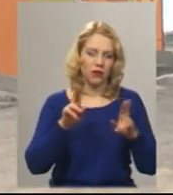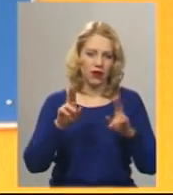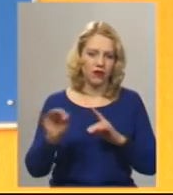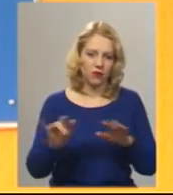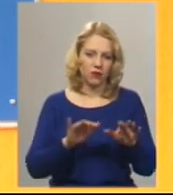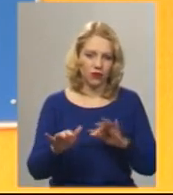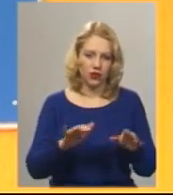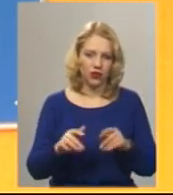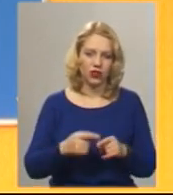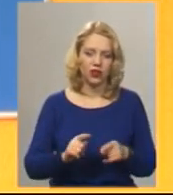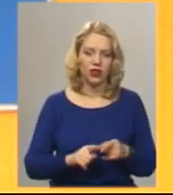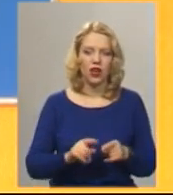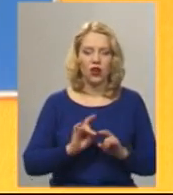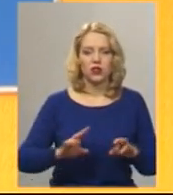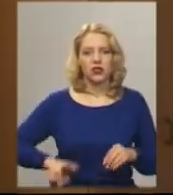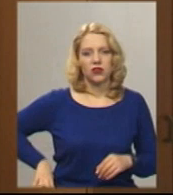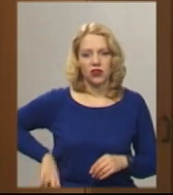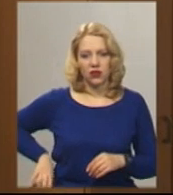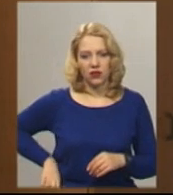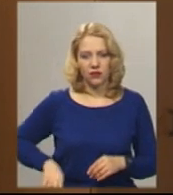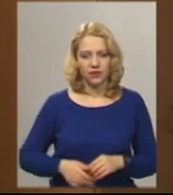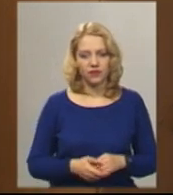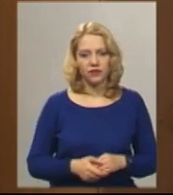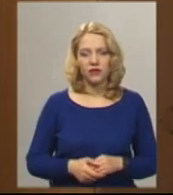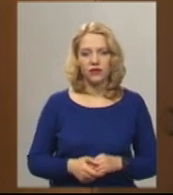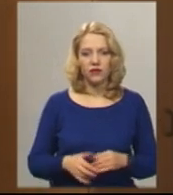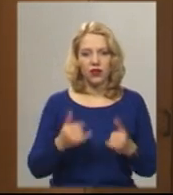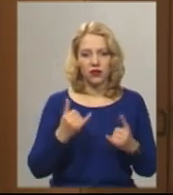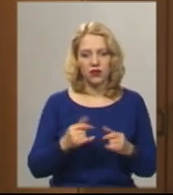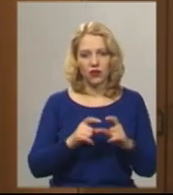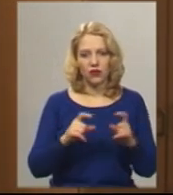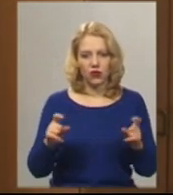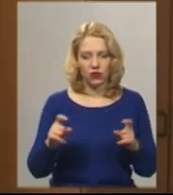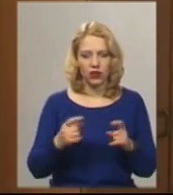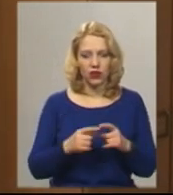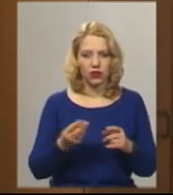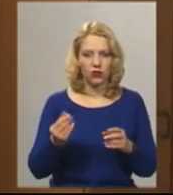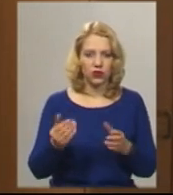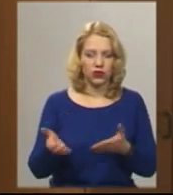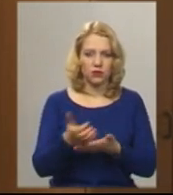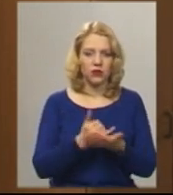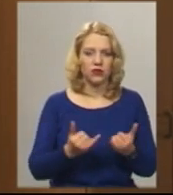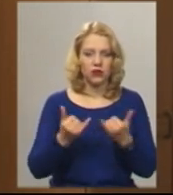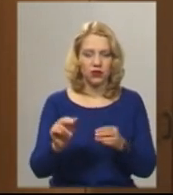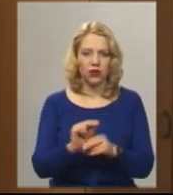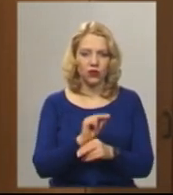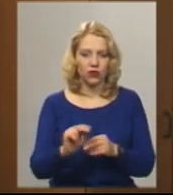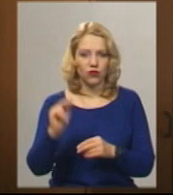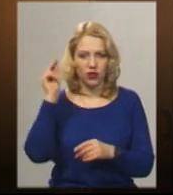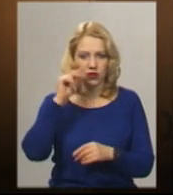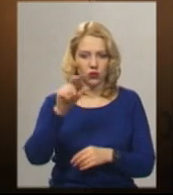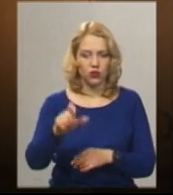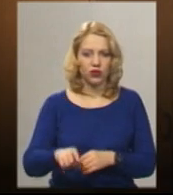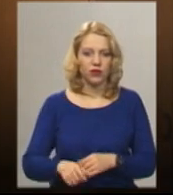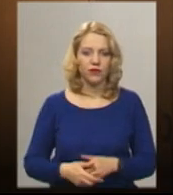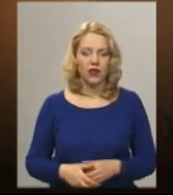Вітівецької ЗОШ перших-третіх ступенів Галина Бранашко. Зараз у школі долучається до збору коштів на лікування учня. Весь навчальний заклад